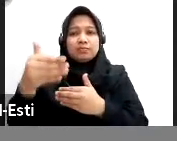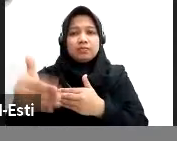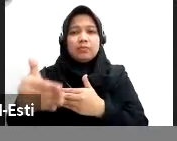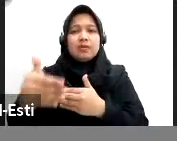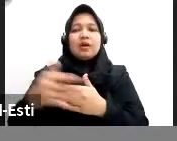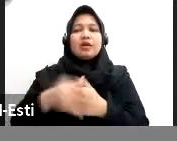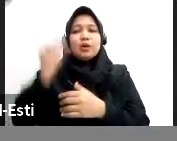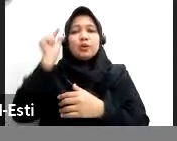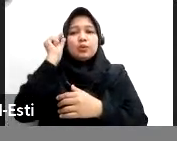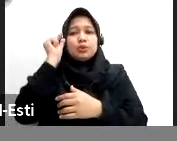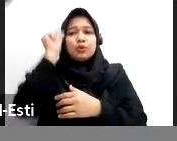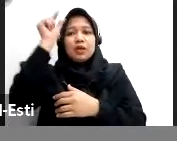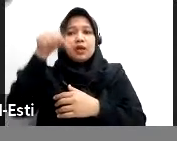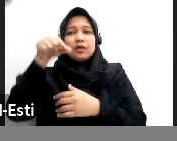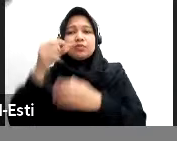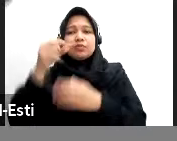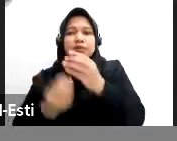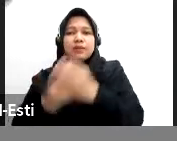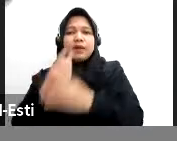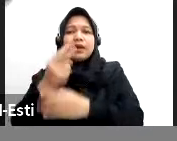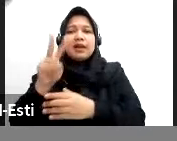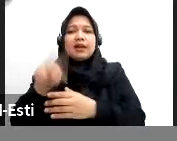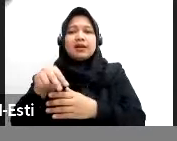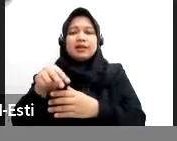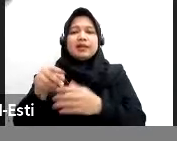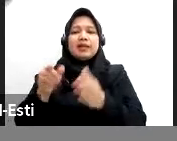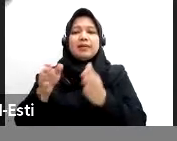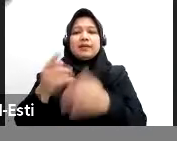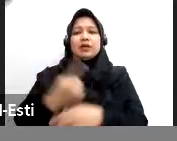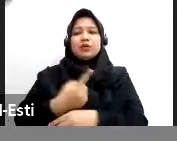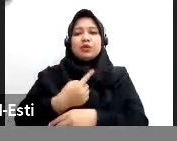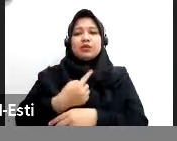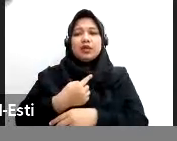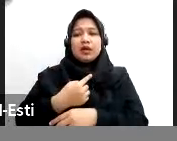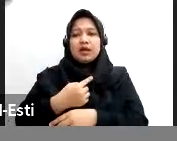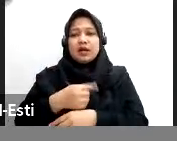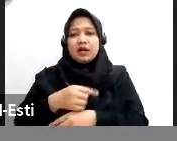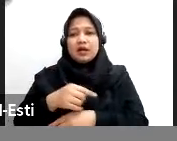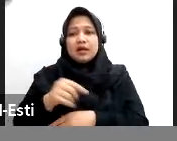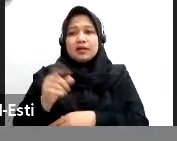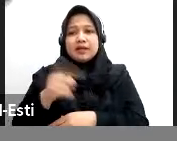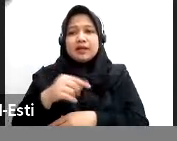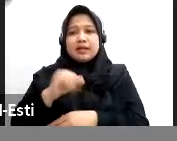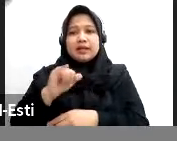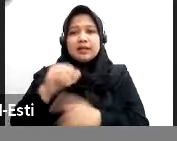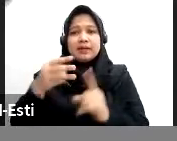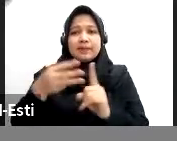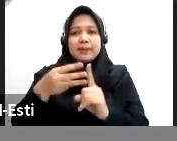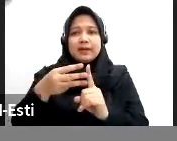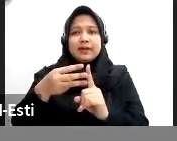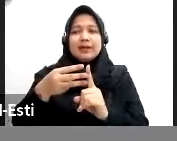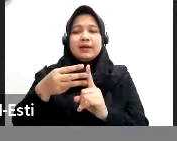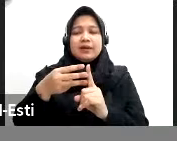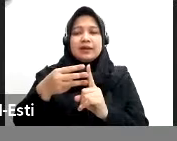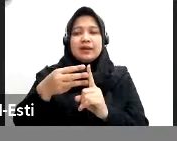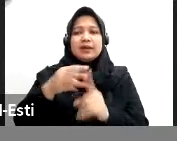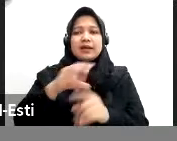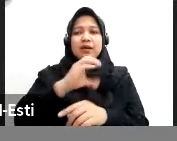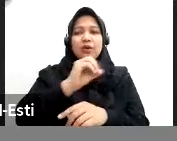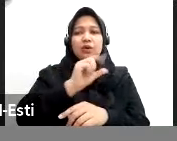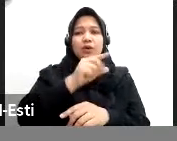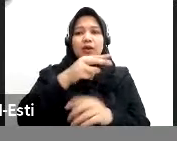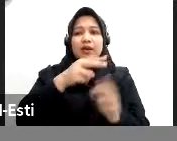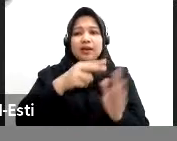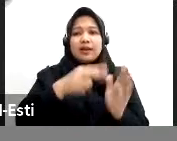kemudian dikembangkan di sektor privat yakni oleh IPB yang mana pada saat itu ada kolesterol dan juga Ethan